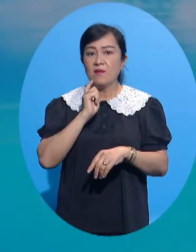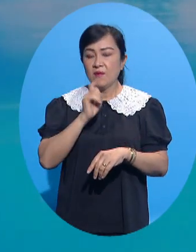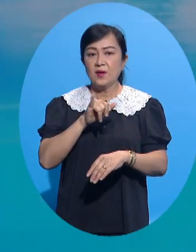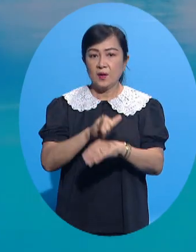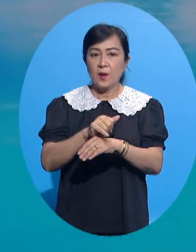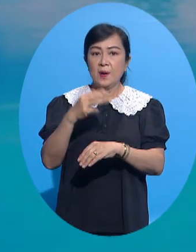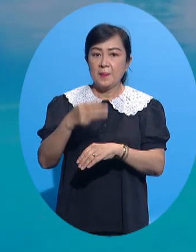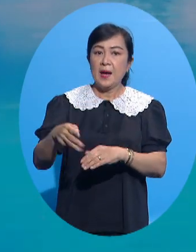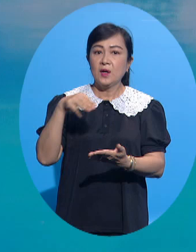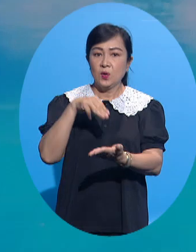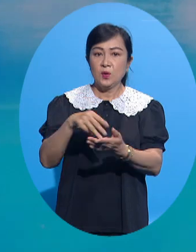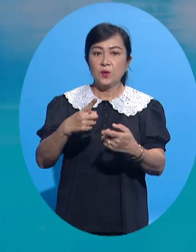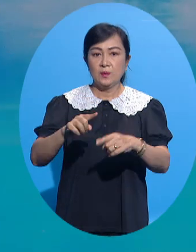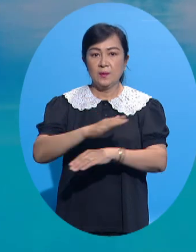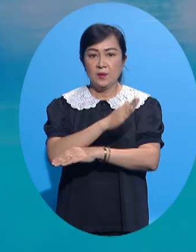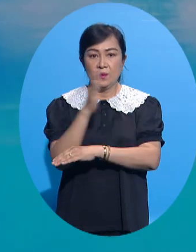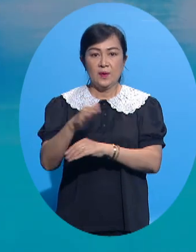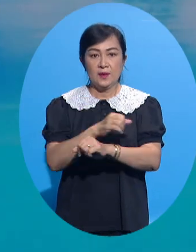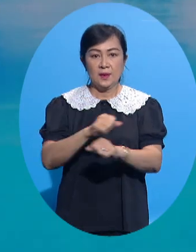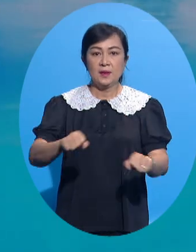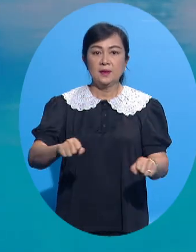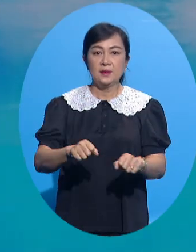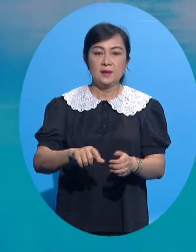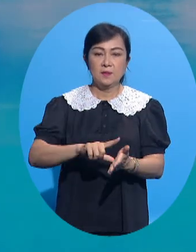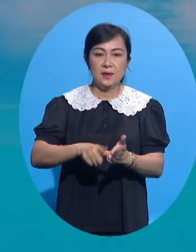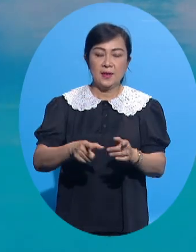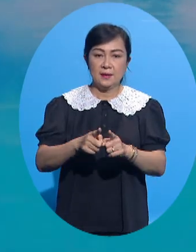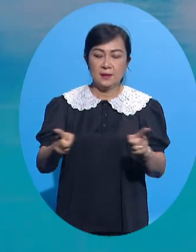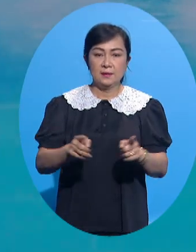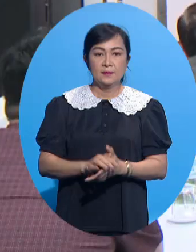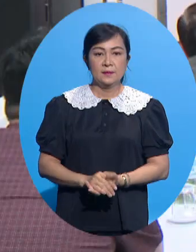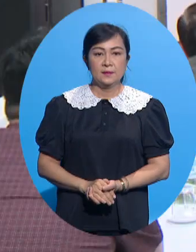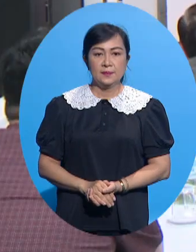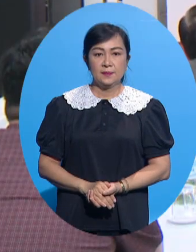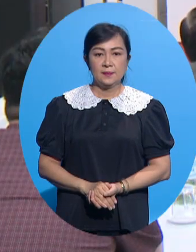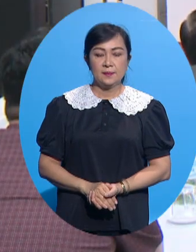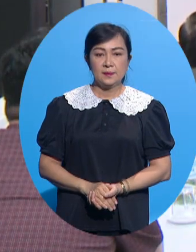một nhu cầu mà còn là một cơ hội để các doanh nghiệp phát triển kinh tế bền vững trong dài hạn.